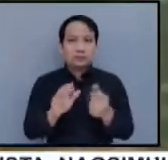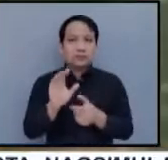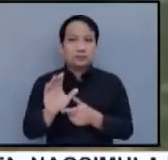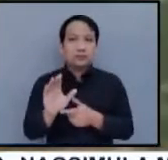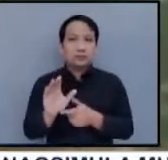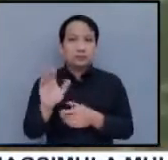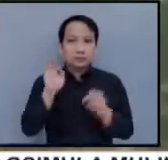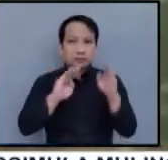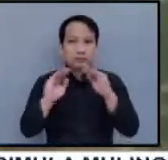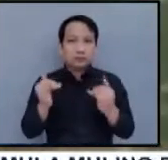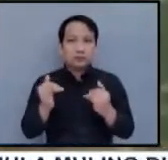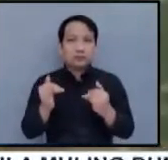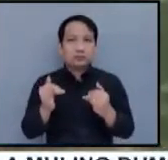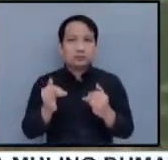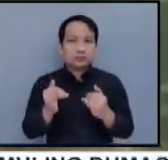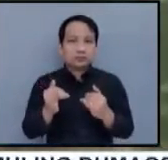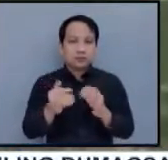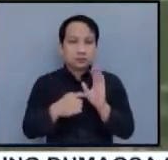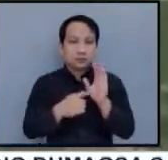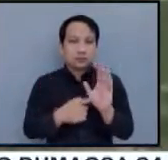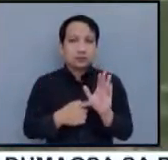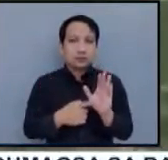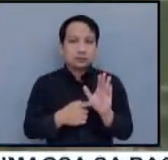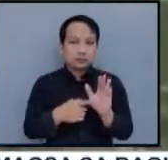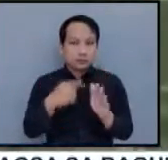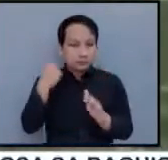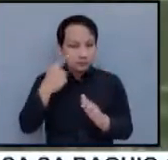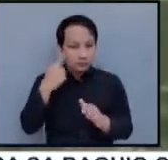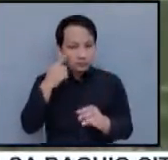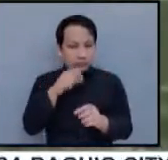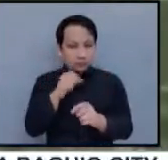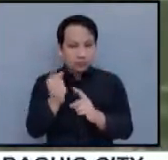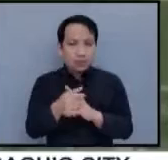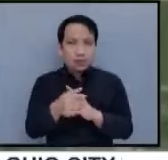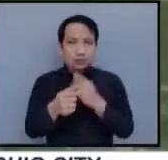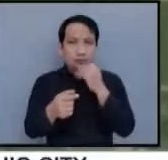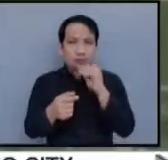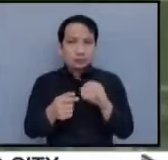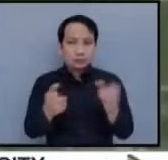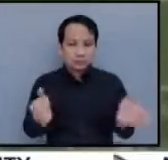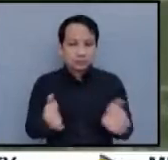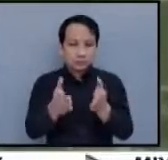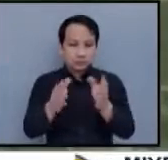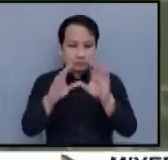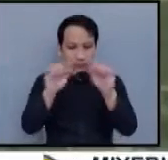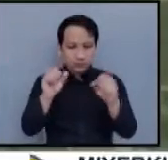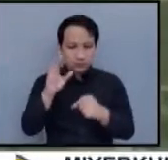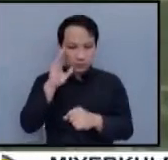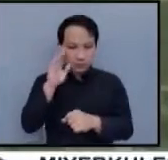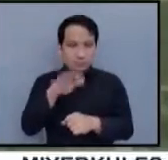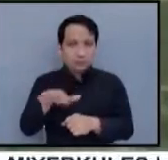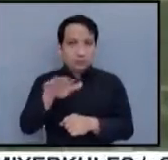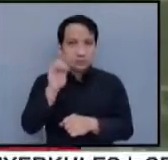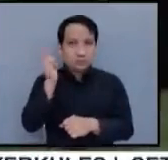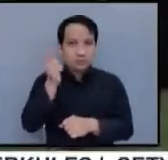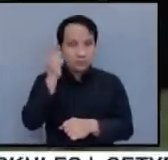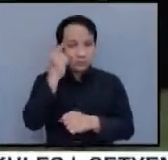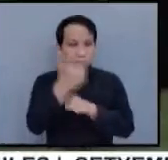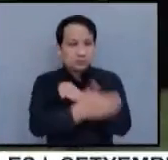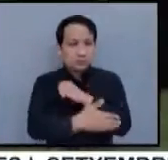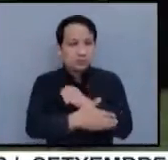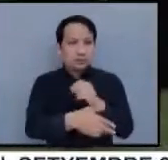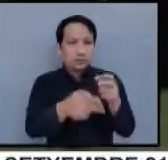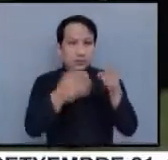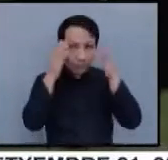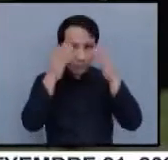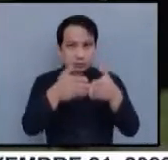pero nakisira rin ito ng political and social orders. Kaya inikayat ni President Marcos ang mga gobyerno ng mga bansa na tutukan ito.